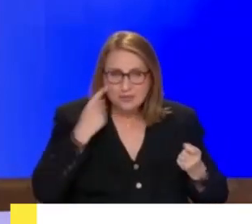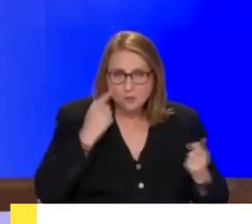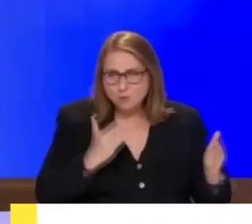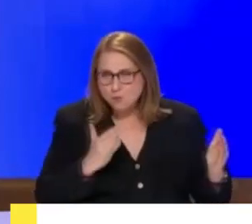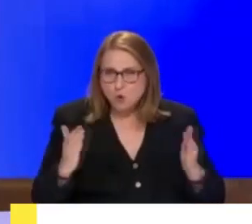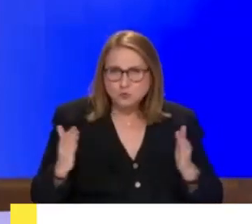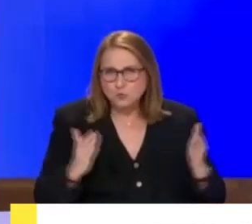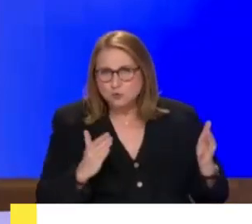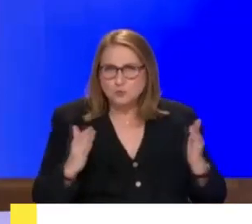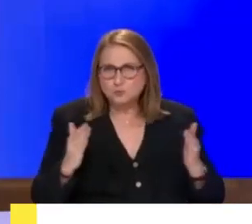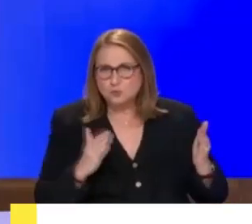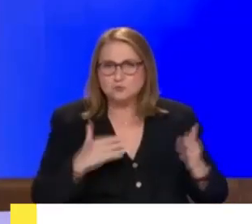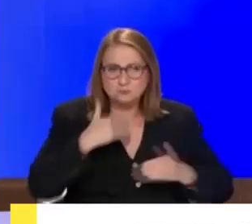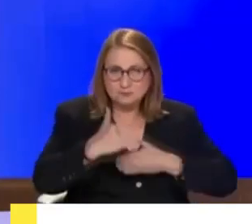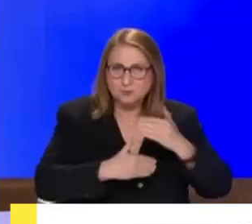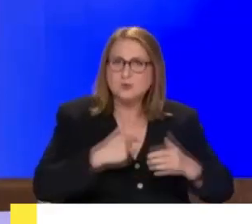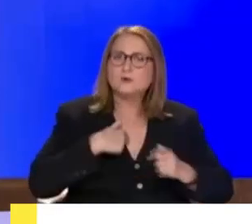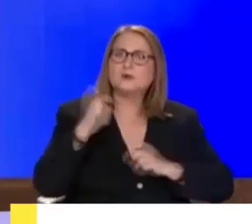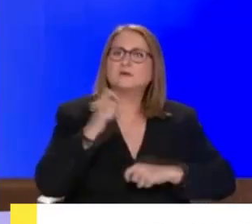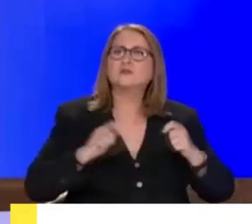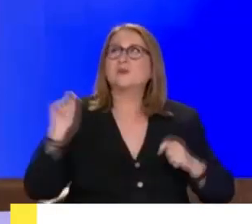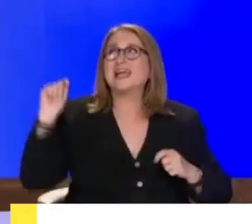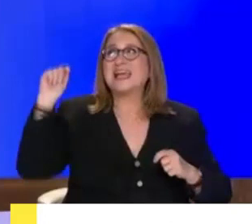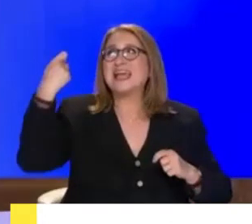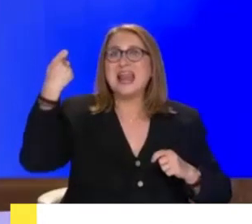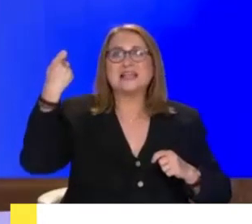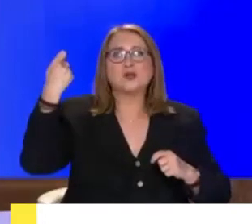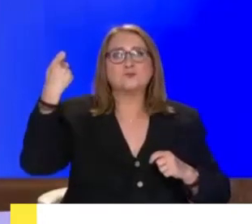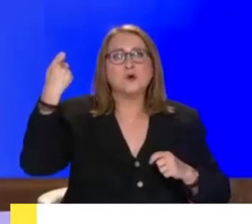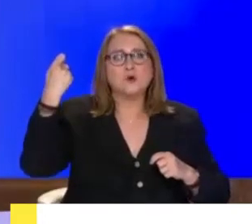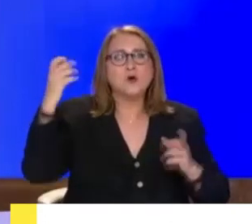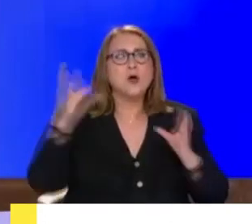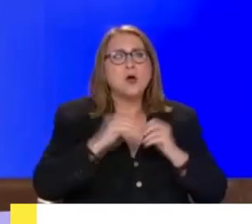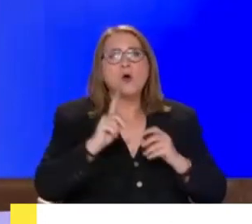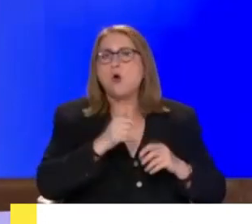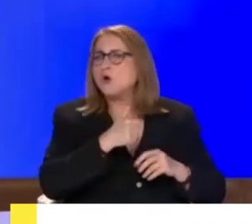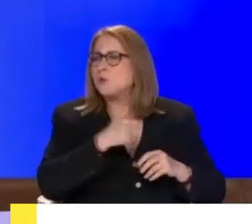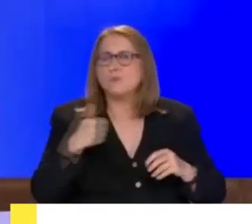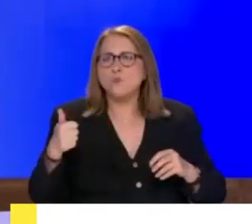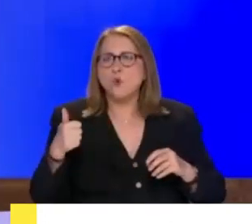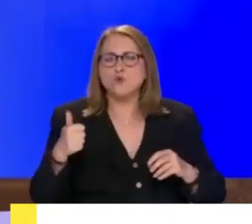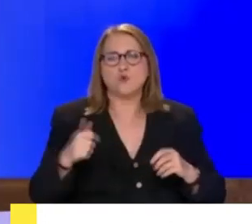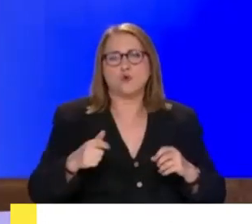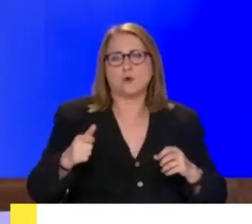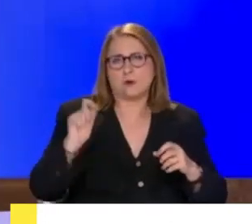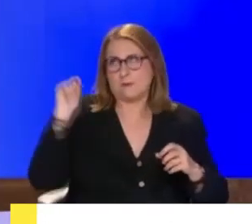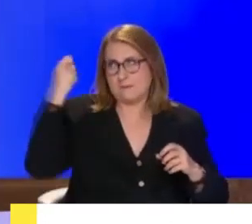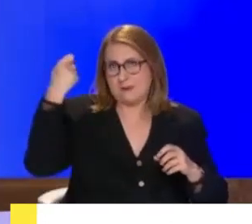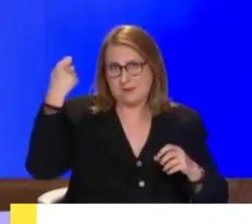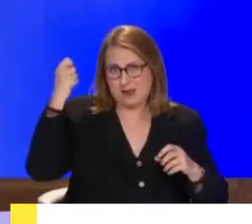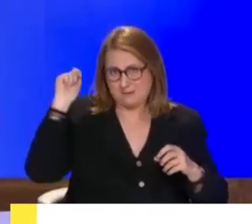ώστε να μπορούμε να παράγουμε ηλεκτρική ενέργεια και από άλλες πηγές, να αυξήσουμε δηλαδή την παραγωγή ηλεκτρικής